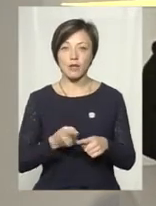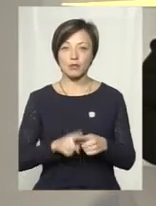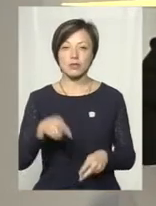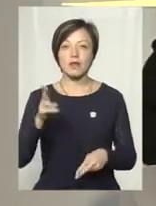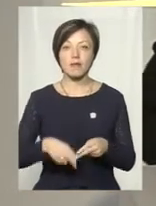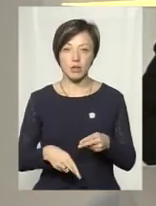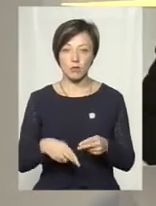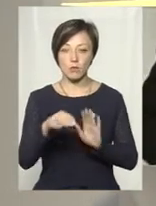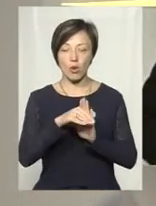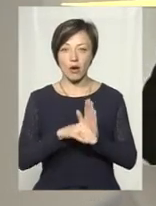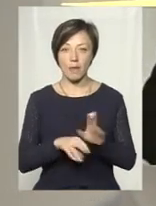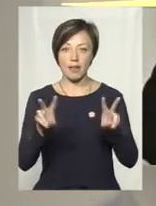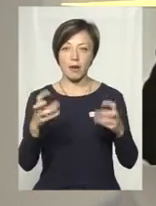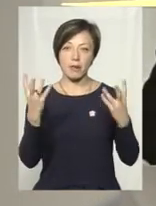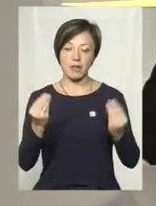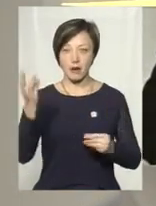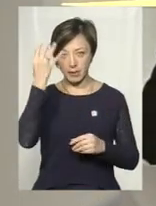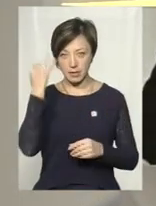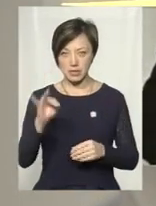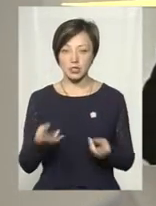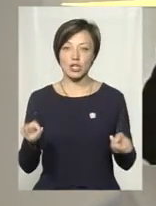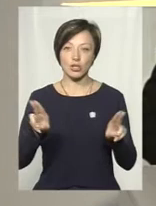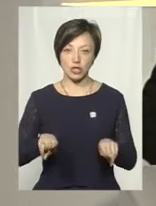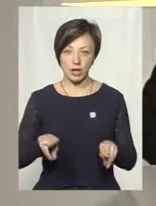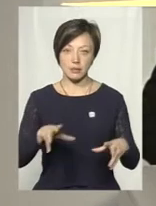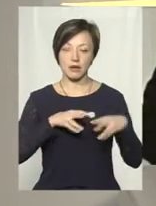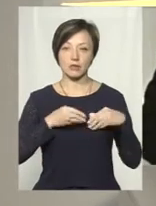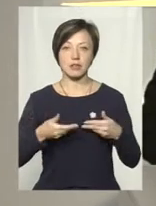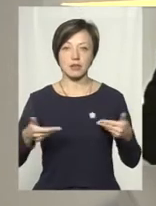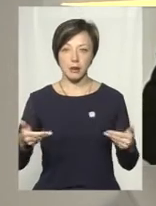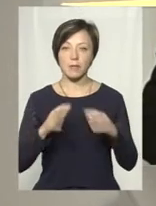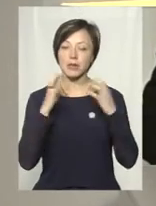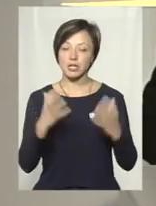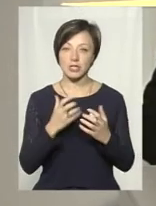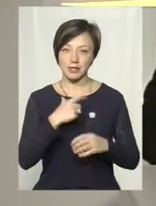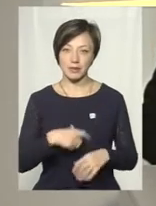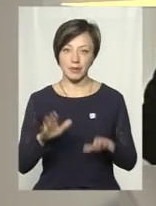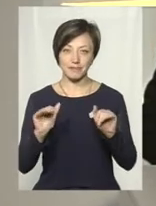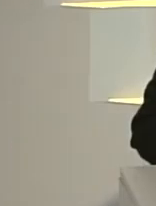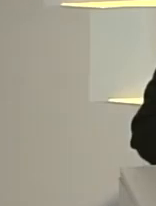завершуємо програму «Тема дня Хмельницький». Залишайтеся разом із нами, бережіться!